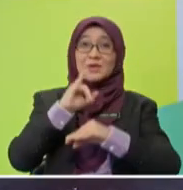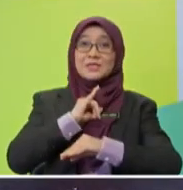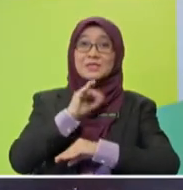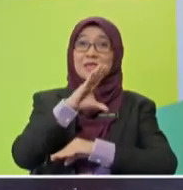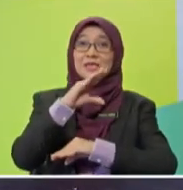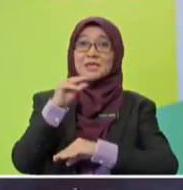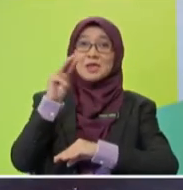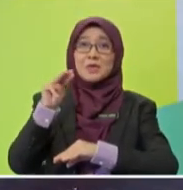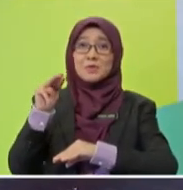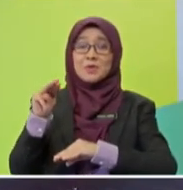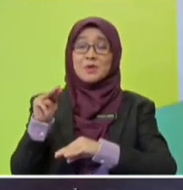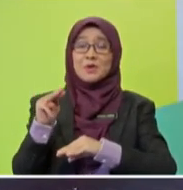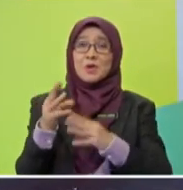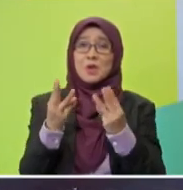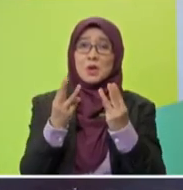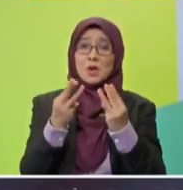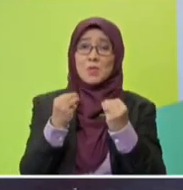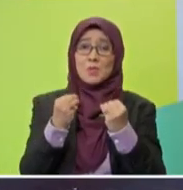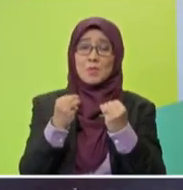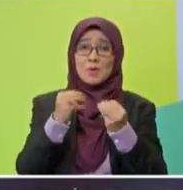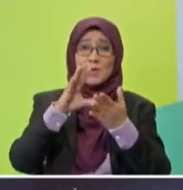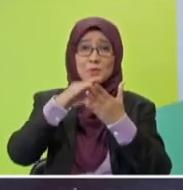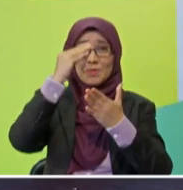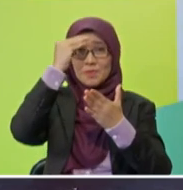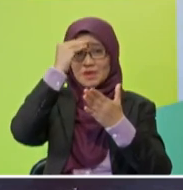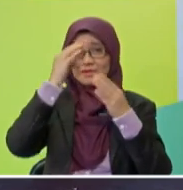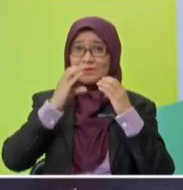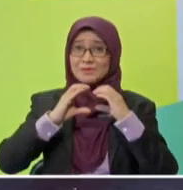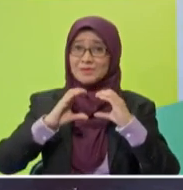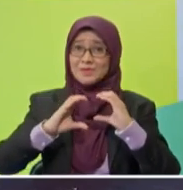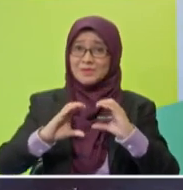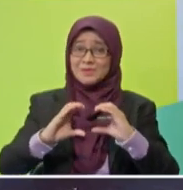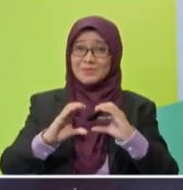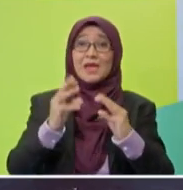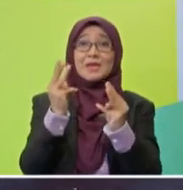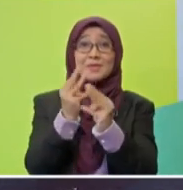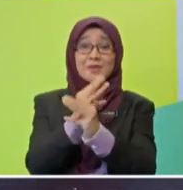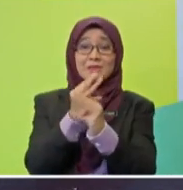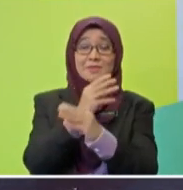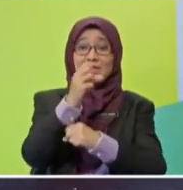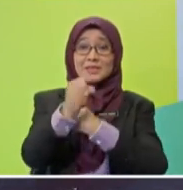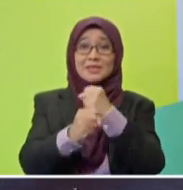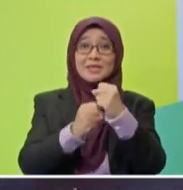murid-murid rumah tuh dan Tak sabar anak mulaikan pembelajaran hari ini mata pelajaran matematika